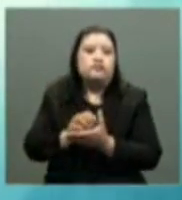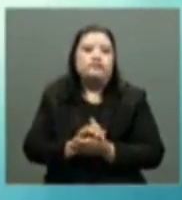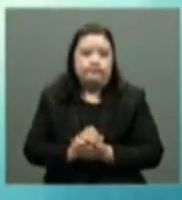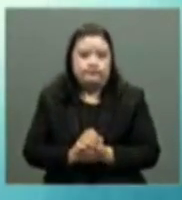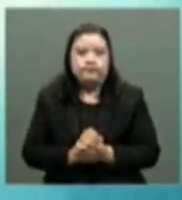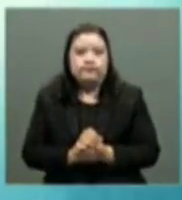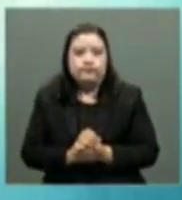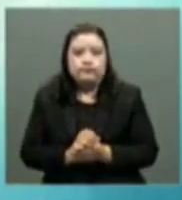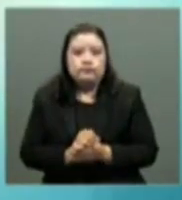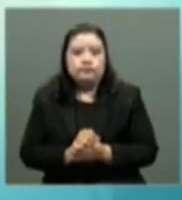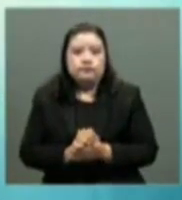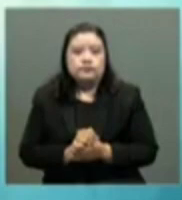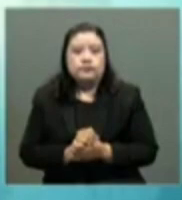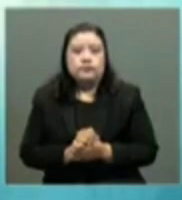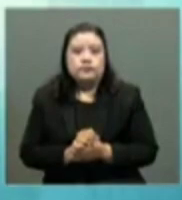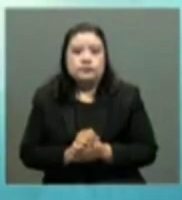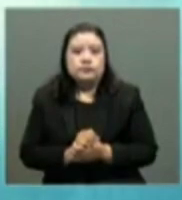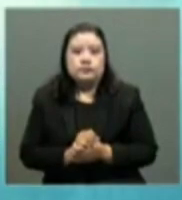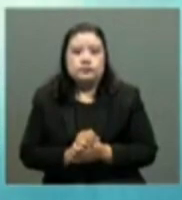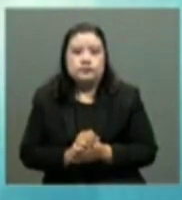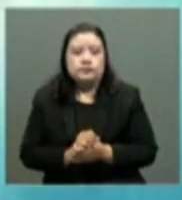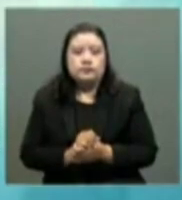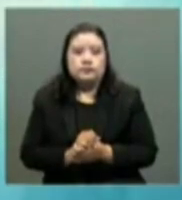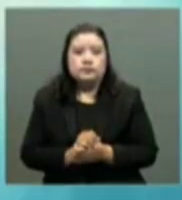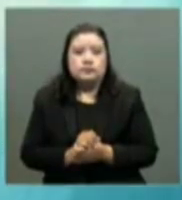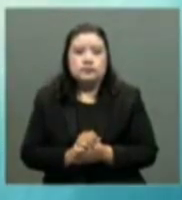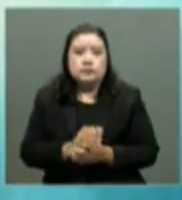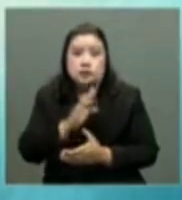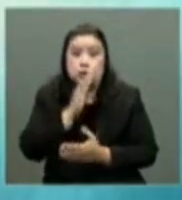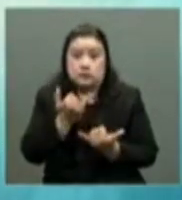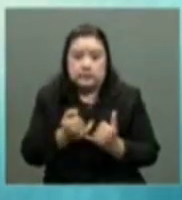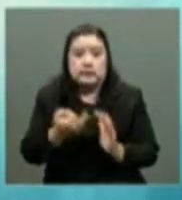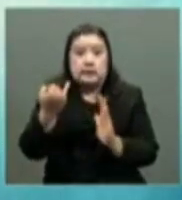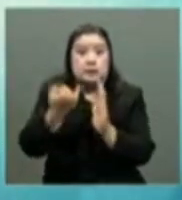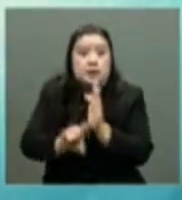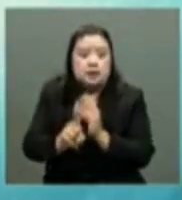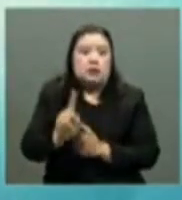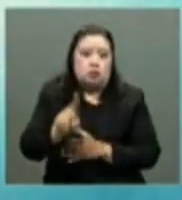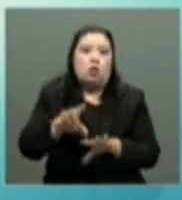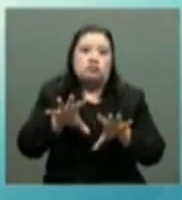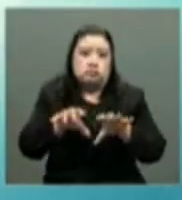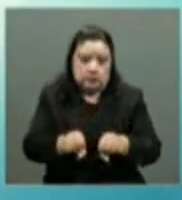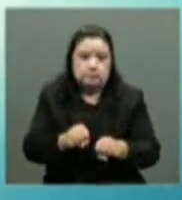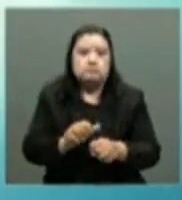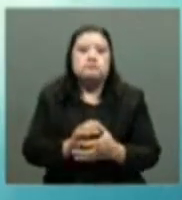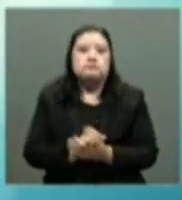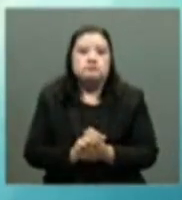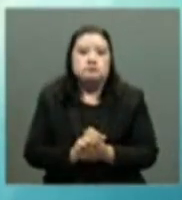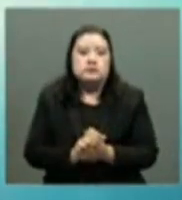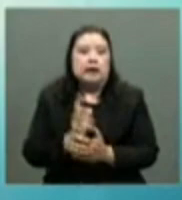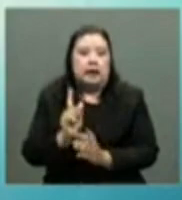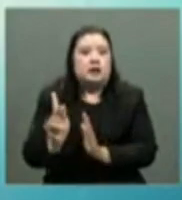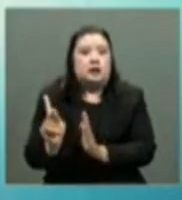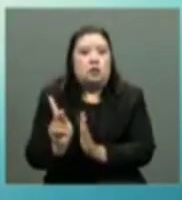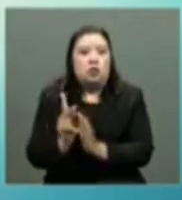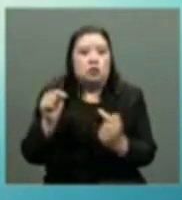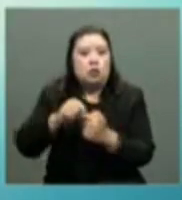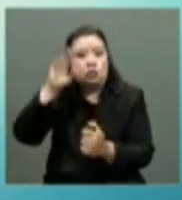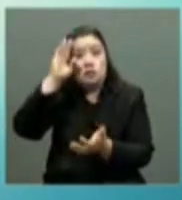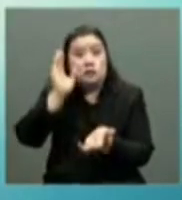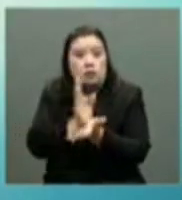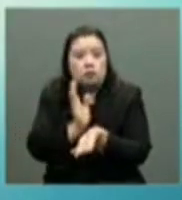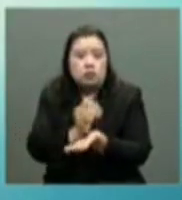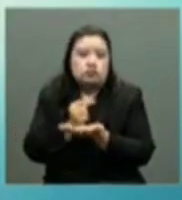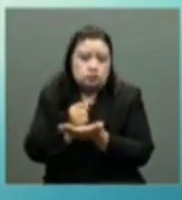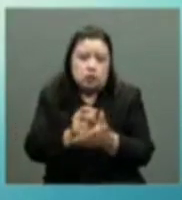อนนี้ก็คือถ้าท่านทำอะไรผิดจริงก็ต้องจับจริงนี่คือสิ่งที่เป็นมาตรการที่ตำรวจนะครับดู